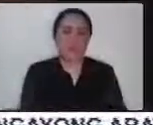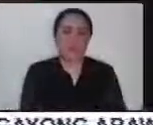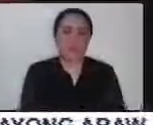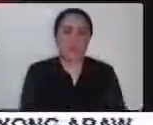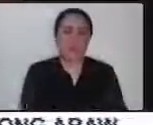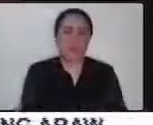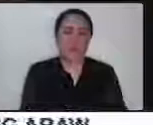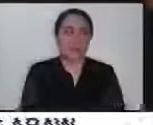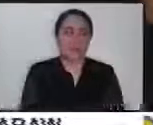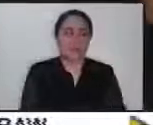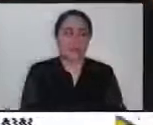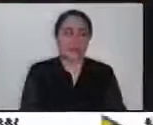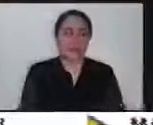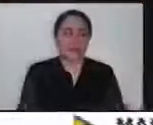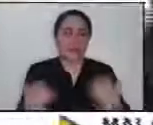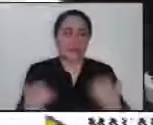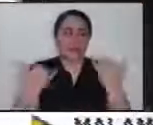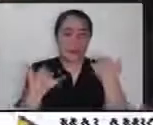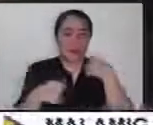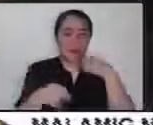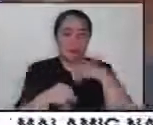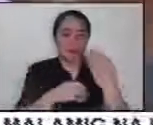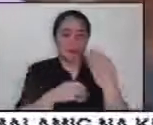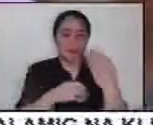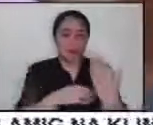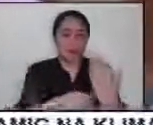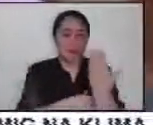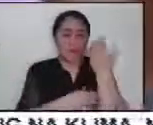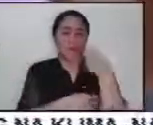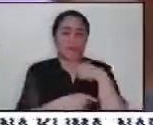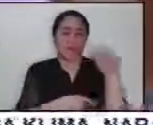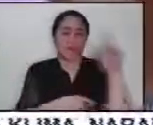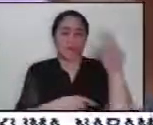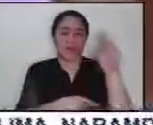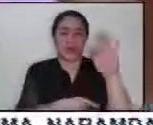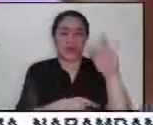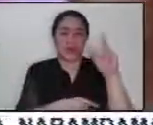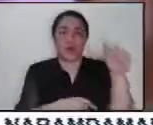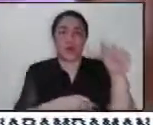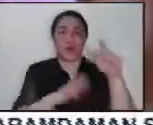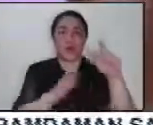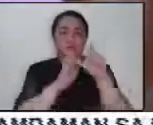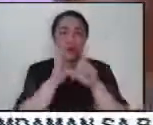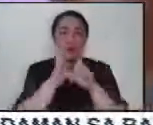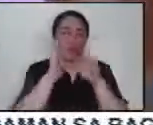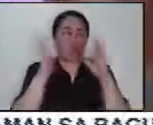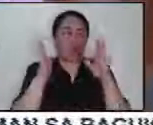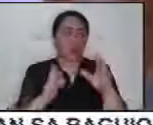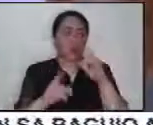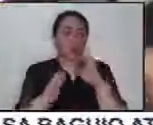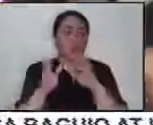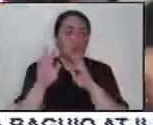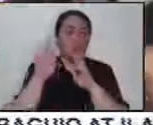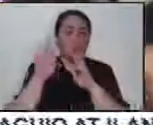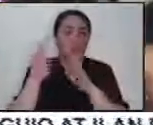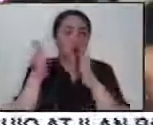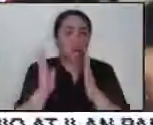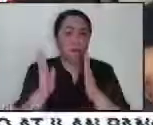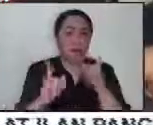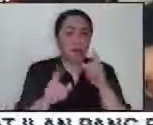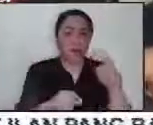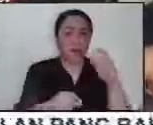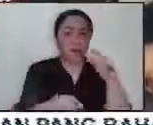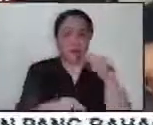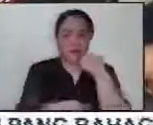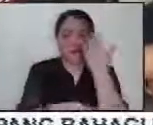umapela ang NBI sa walo pang binigyan ng subpoena na magtungo sa kanilang tanggapan upang makuha ang kanilang mga testimonya. If you want to